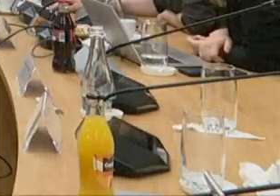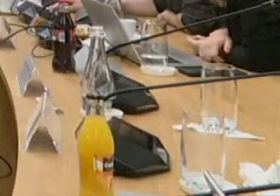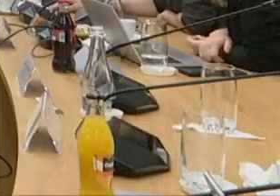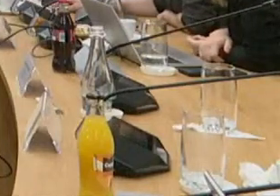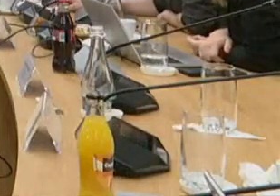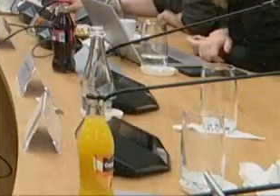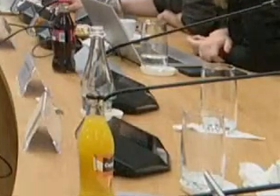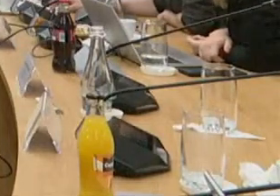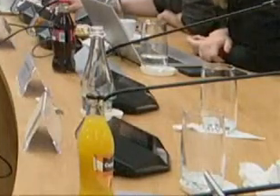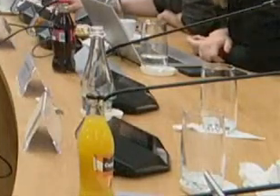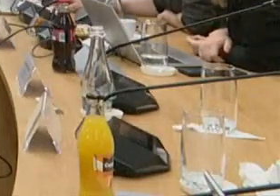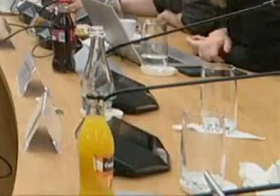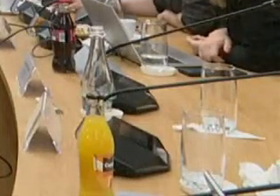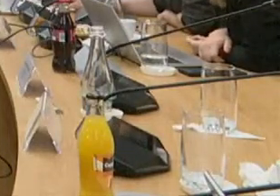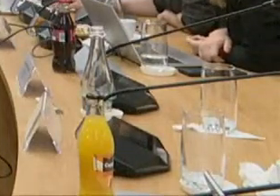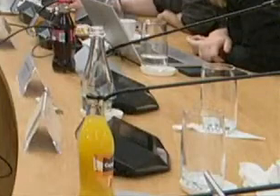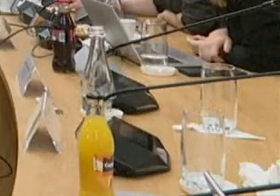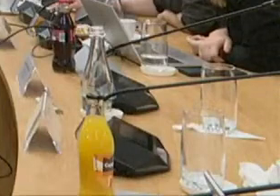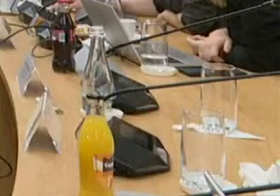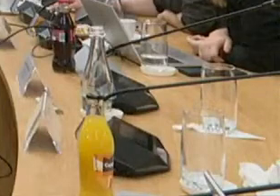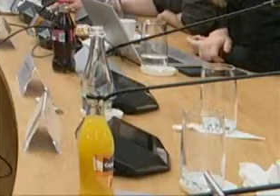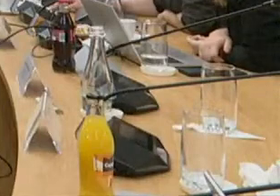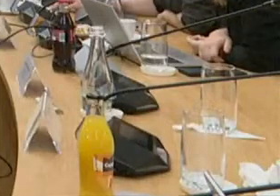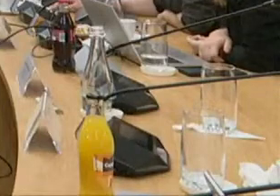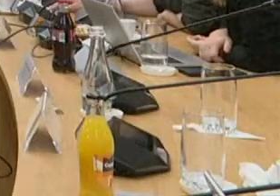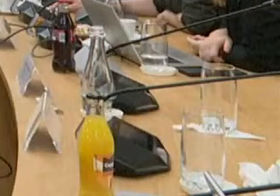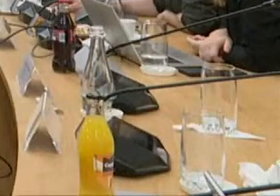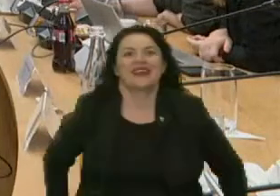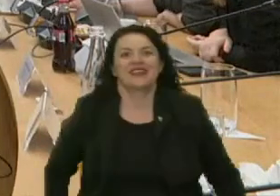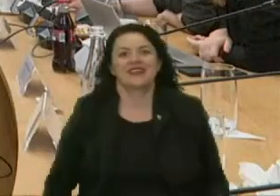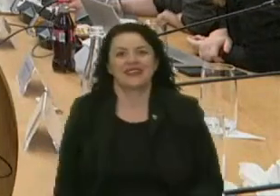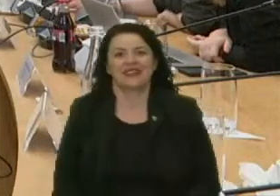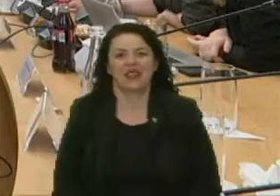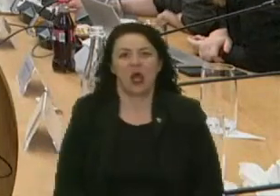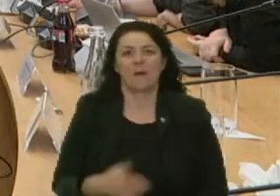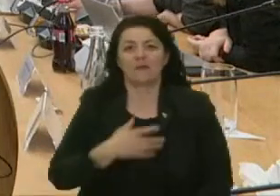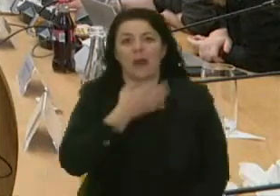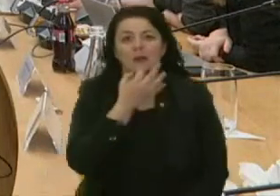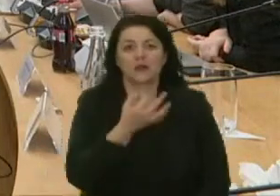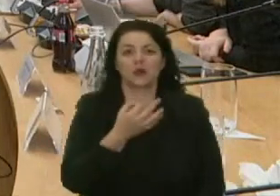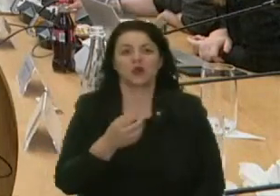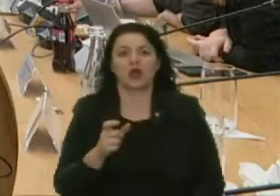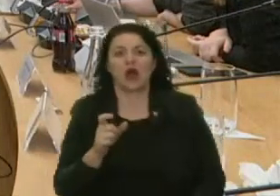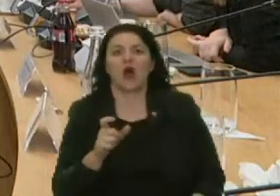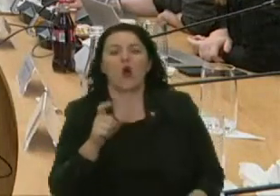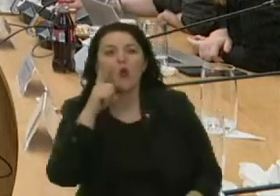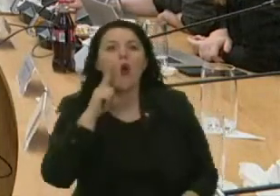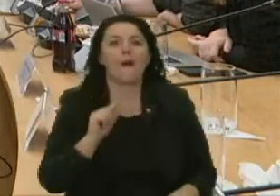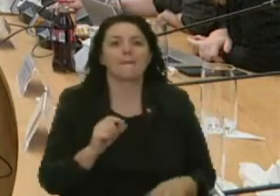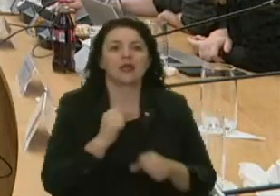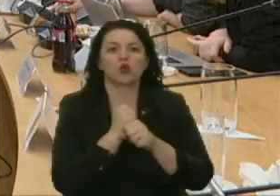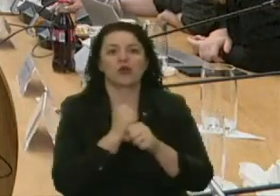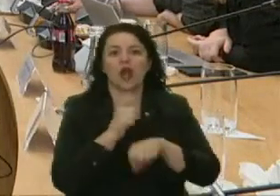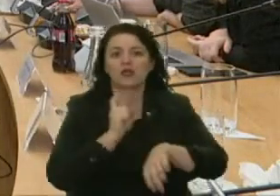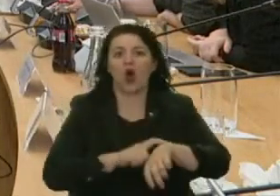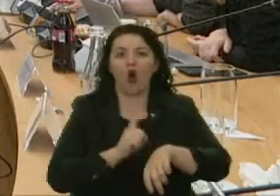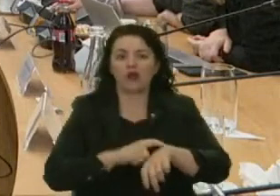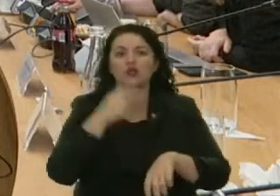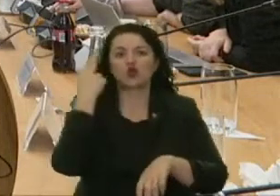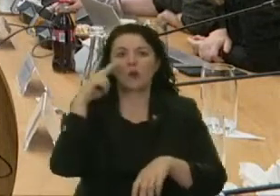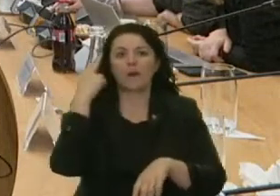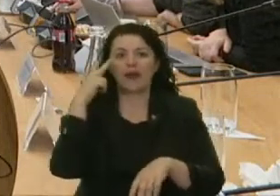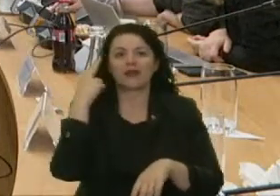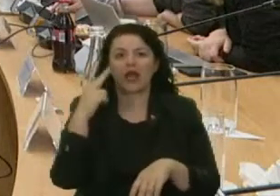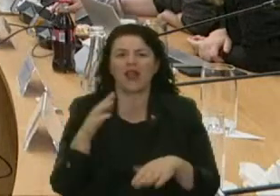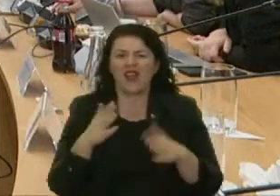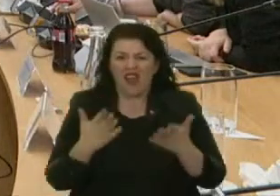așa de la manager la manager că în momentul în care te lauzi că oamenii din subordinea ta lucrează ore suplimentare non stop înseamnă că